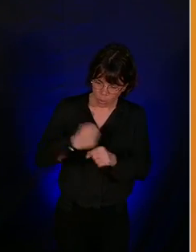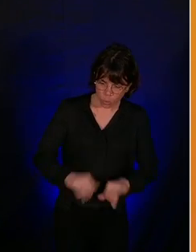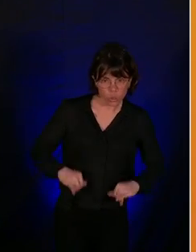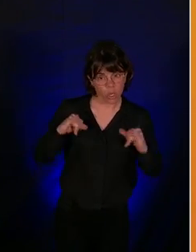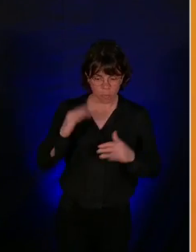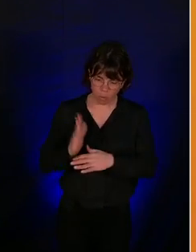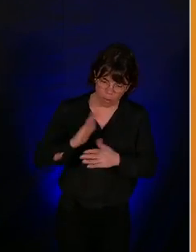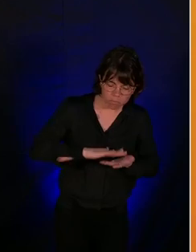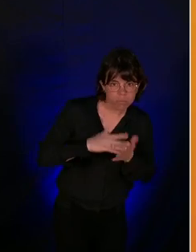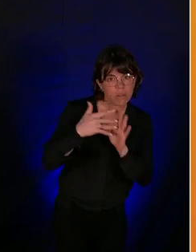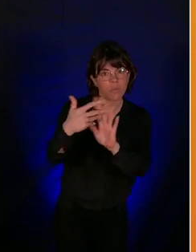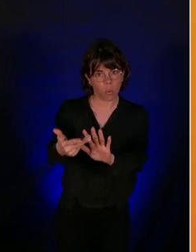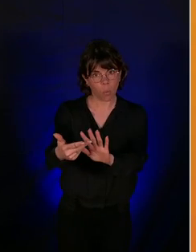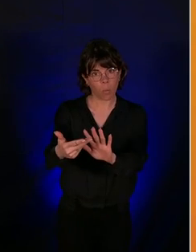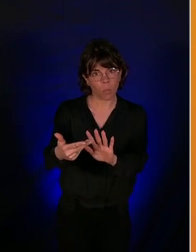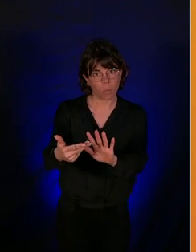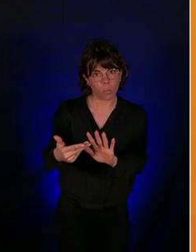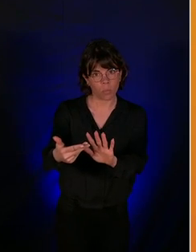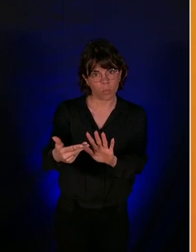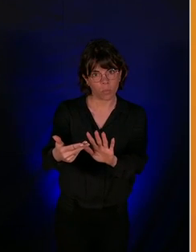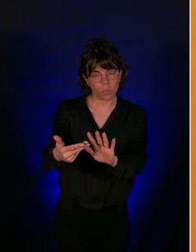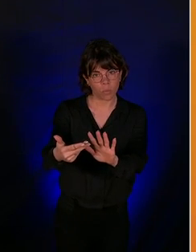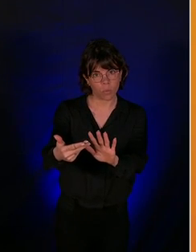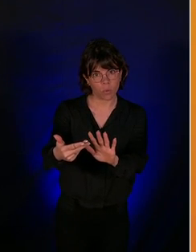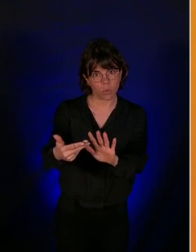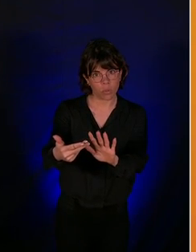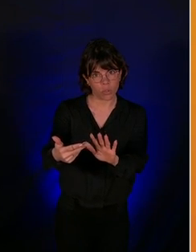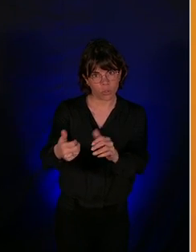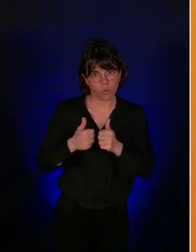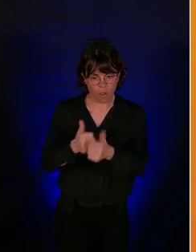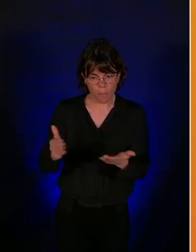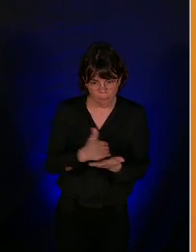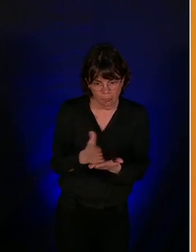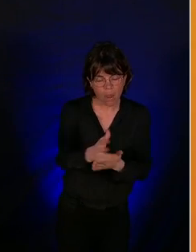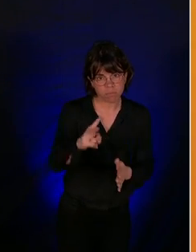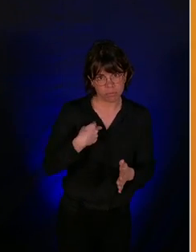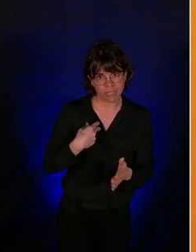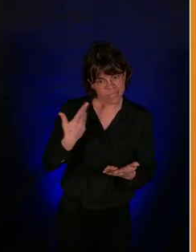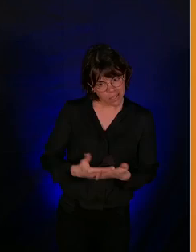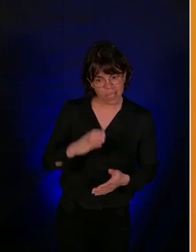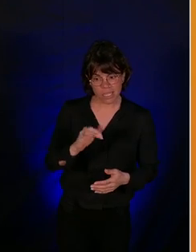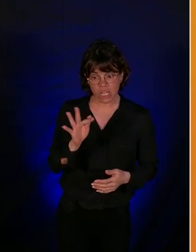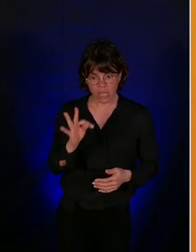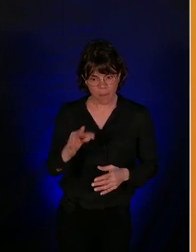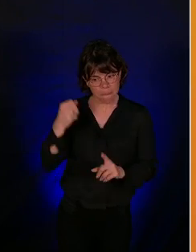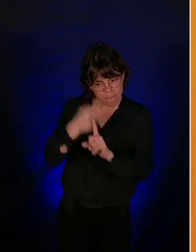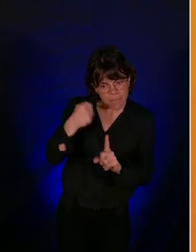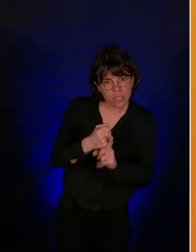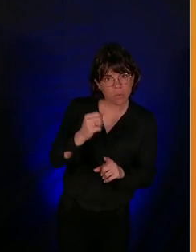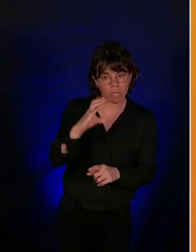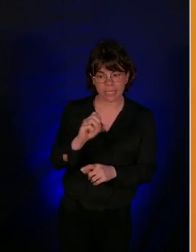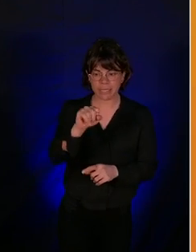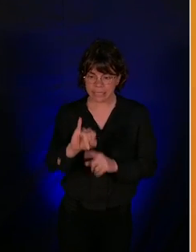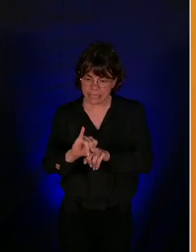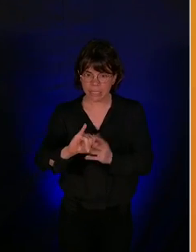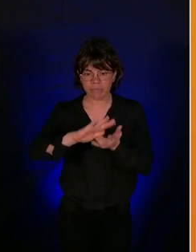d'évolution et des besoins d'évolution dans notre sens et la CGT elle milite justement pour que la CSI devienne une